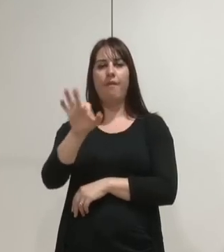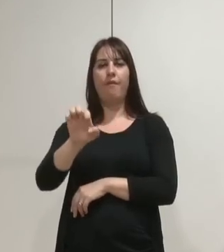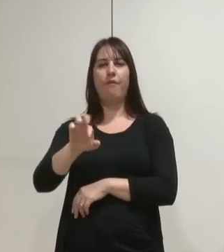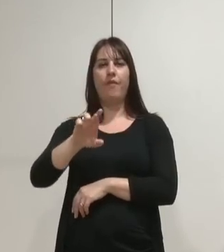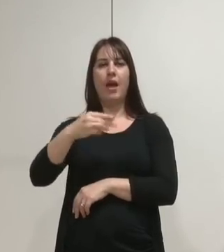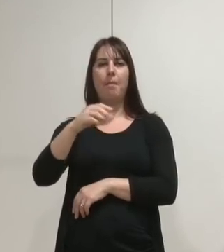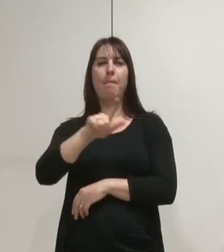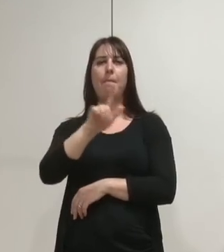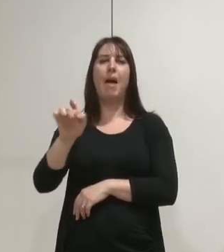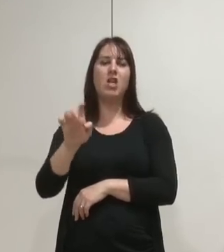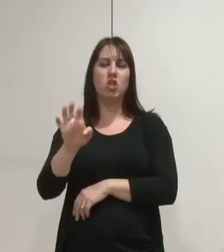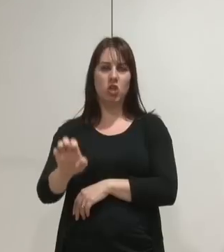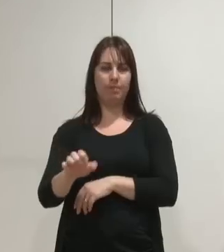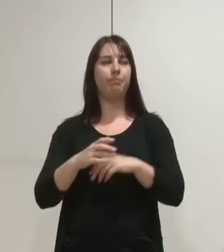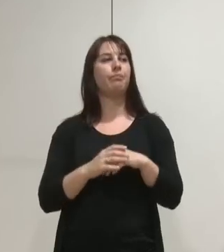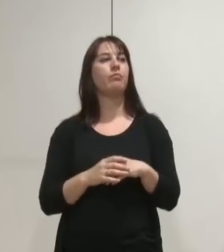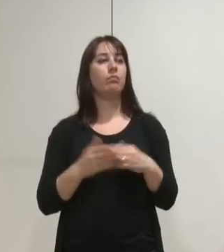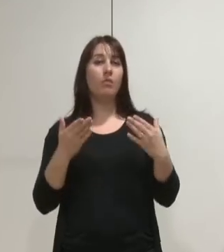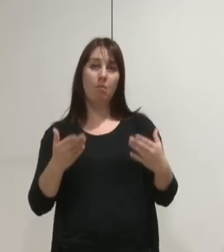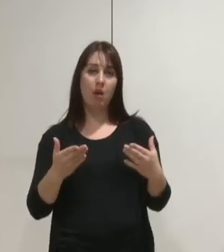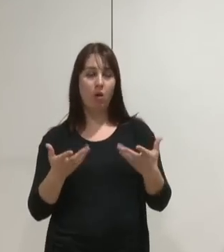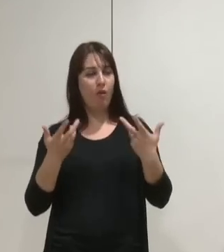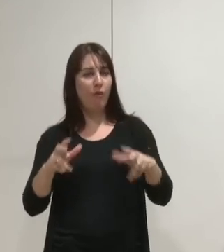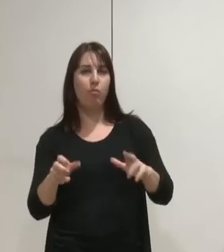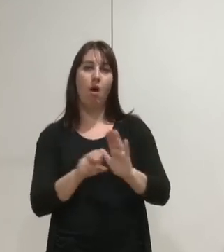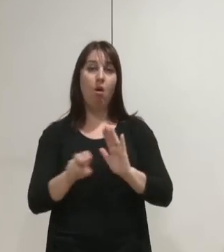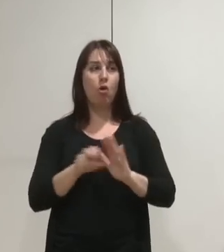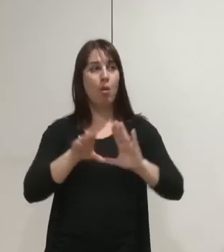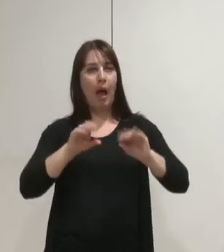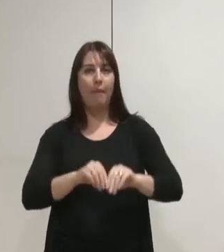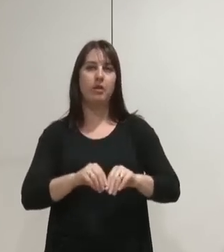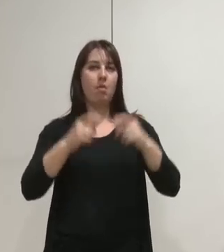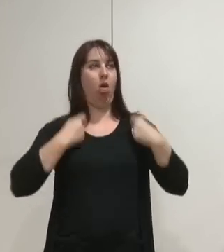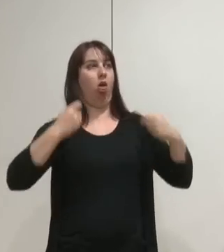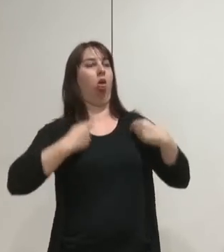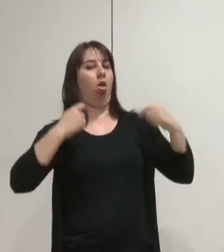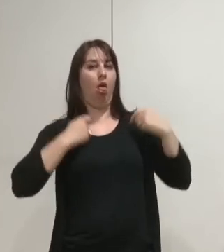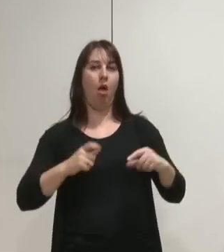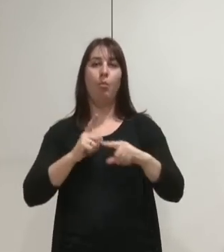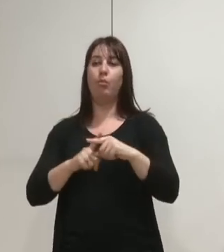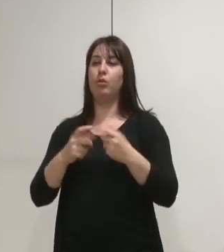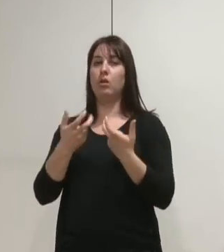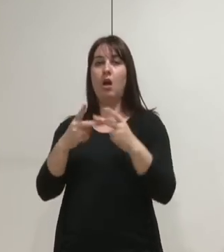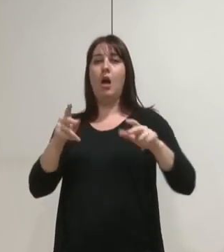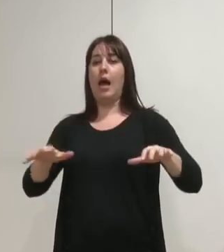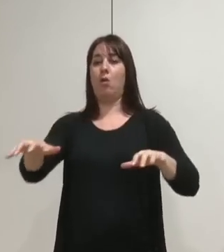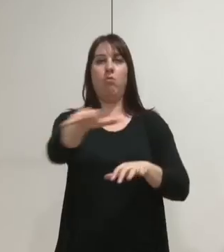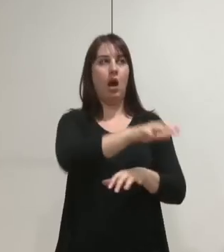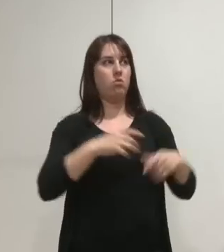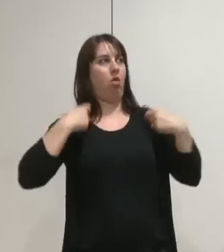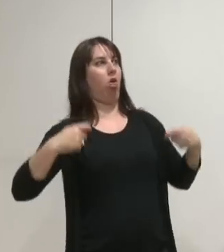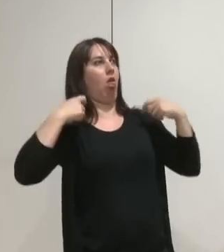collectivité est que cet équipement ne coûte plus ni aux Grenoblois ni aux habitants de l'agglomération en plus de